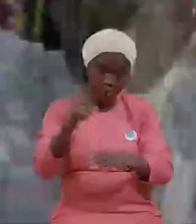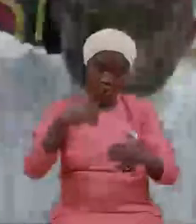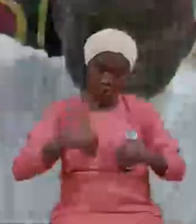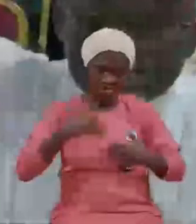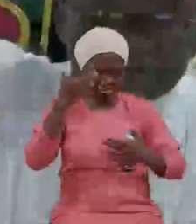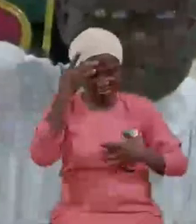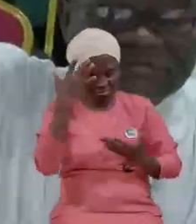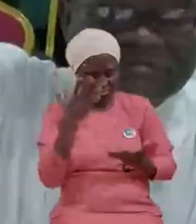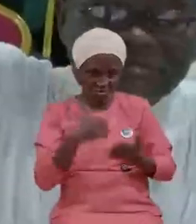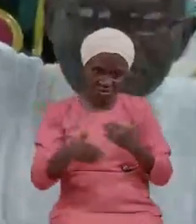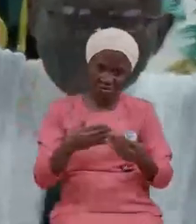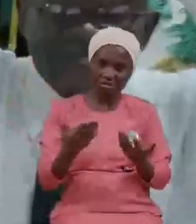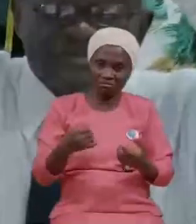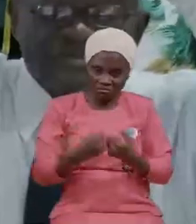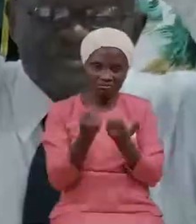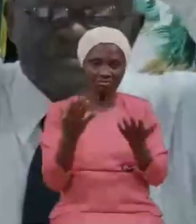Et ça vient maintenant.